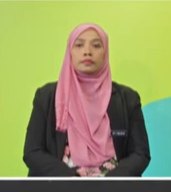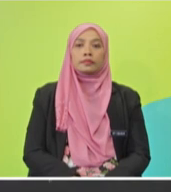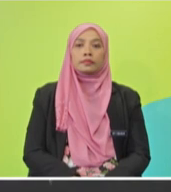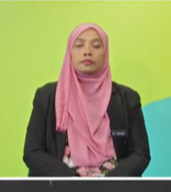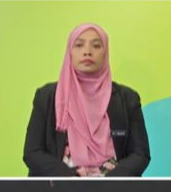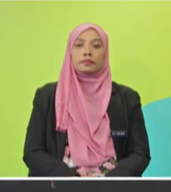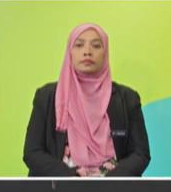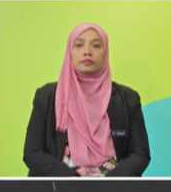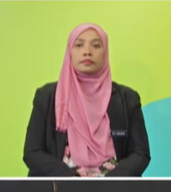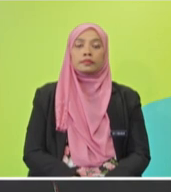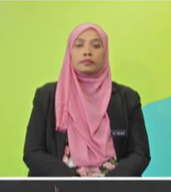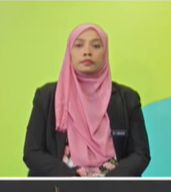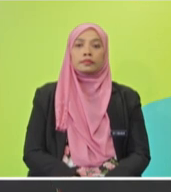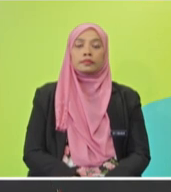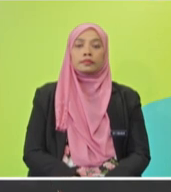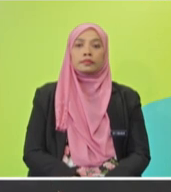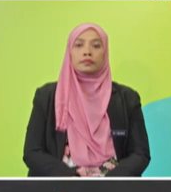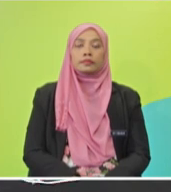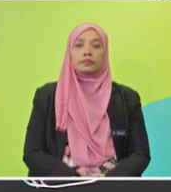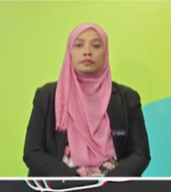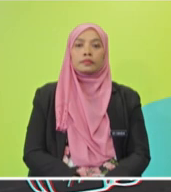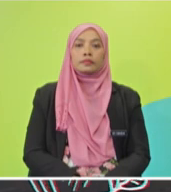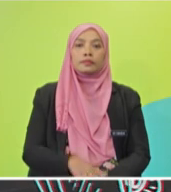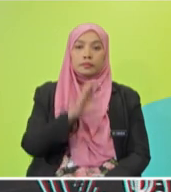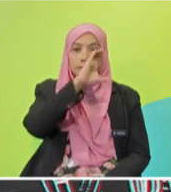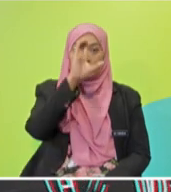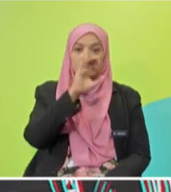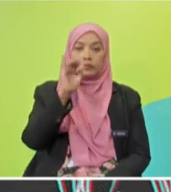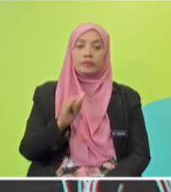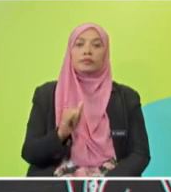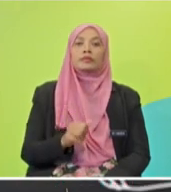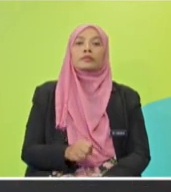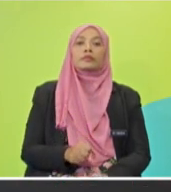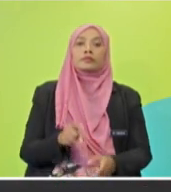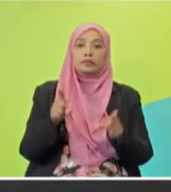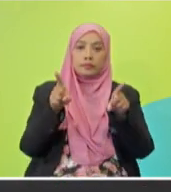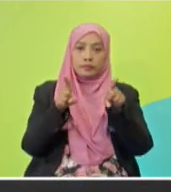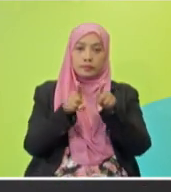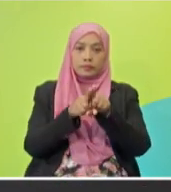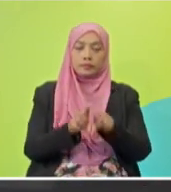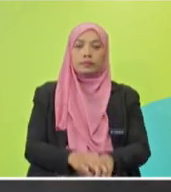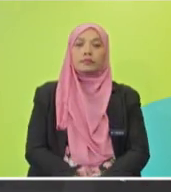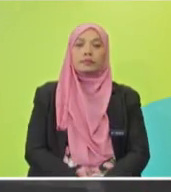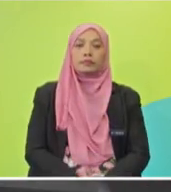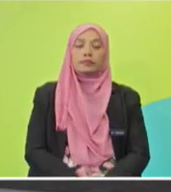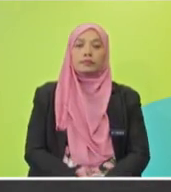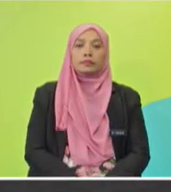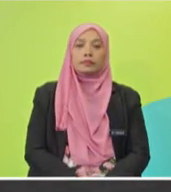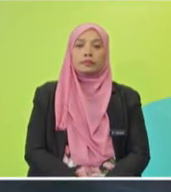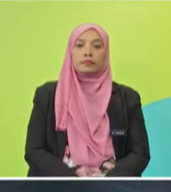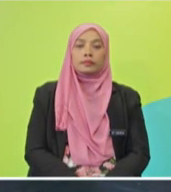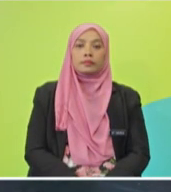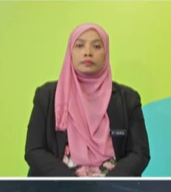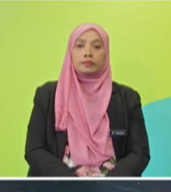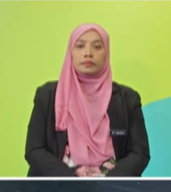1.5. Yang manakah setara dengan 18 nisbah 24 nisbah 45? Okey,